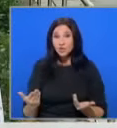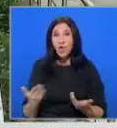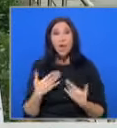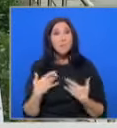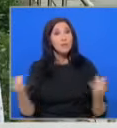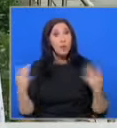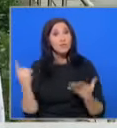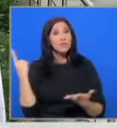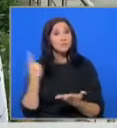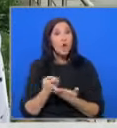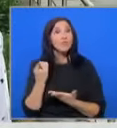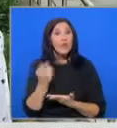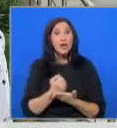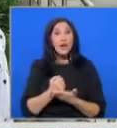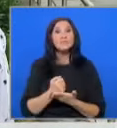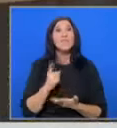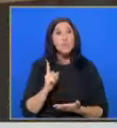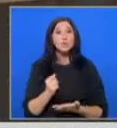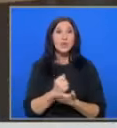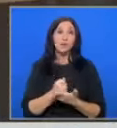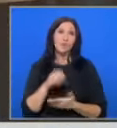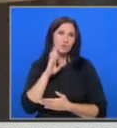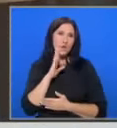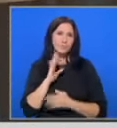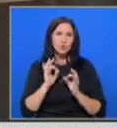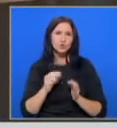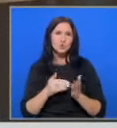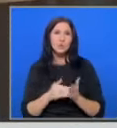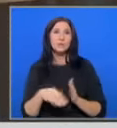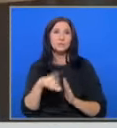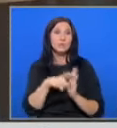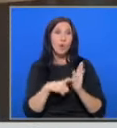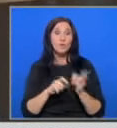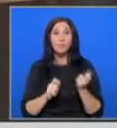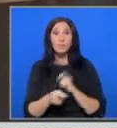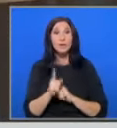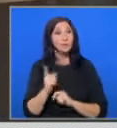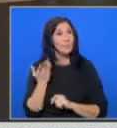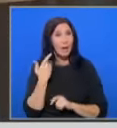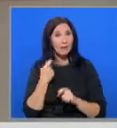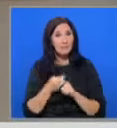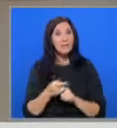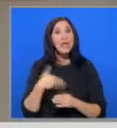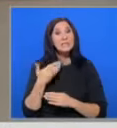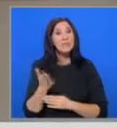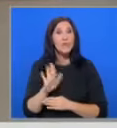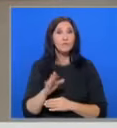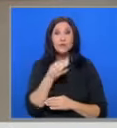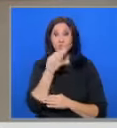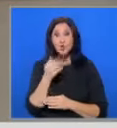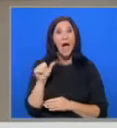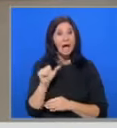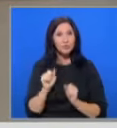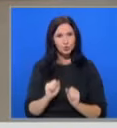има нови разпоредби, че с това лекарство се лекуват и мъже. Именно заради нормативните промени, които бяха направени след неговия случай,